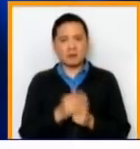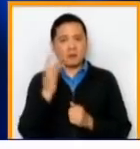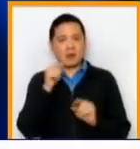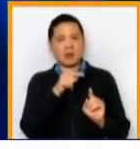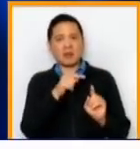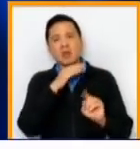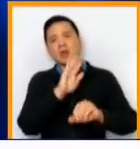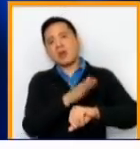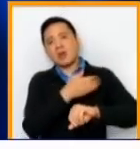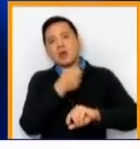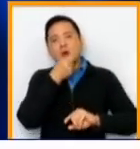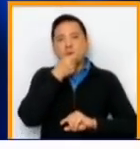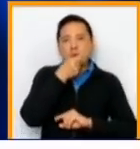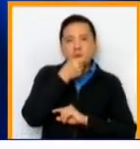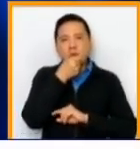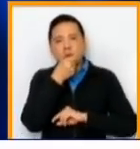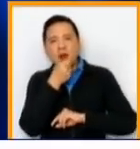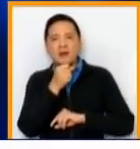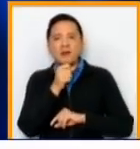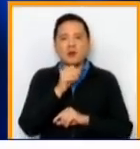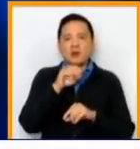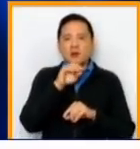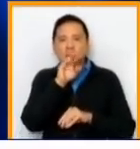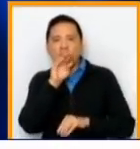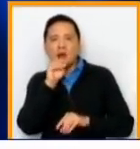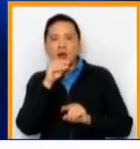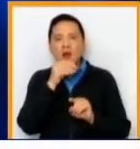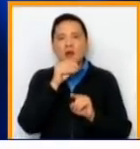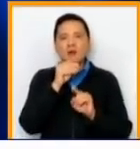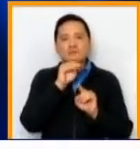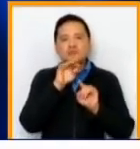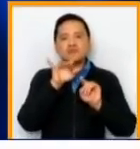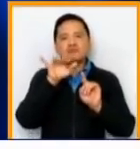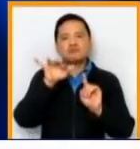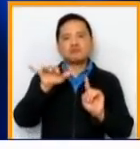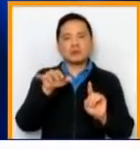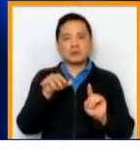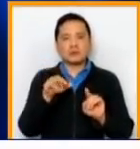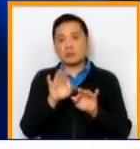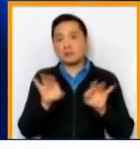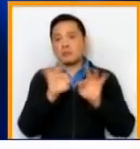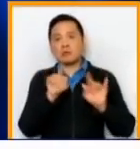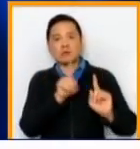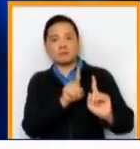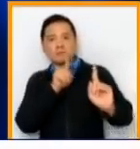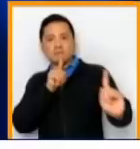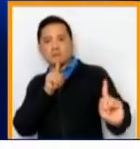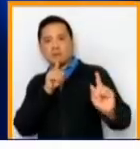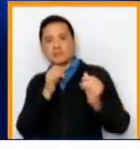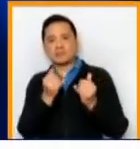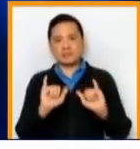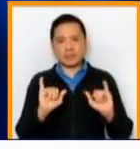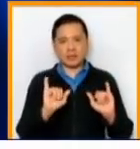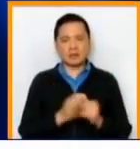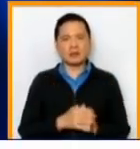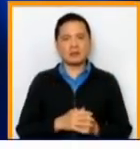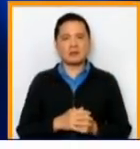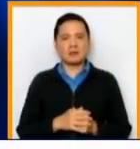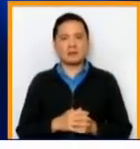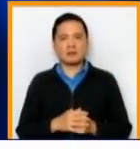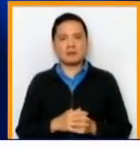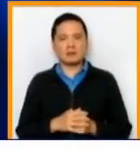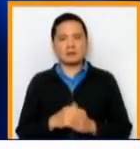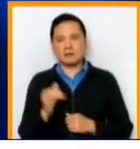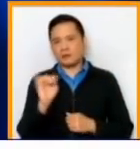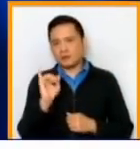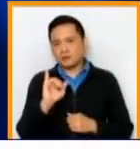yung spacing pa rin, no? To maintain yung ating social distancing, and well, as much as possible, sana